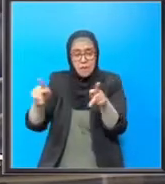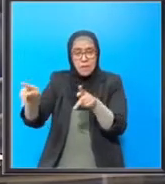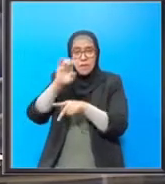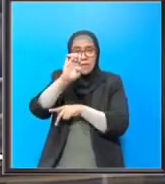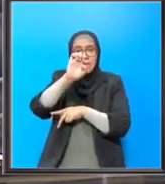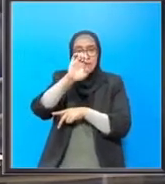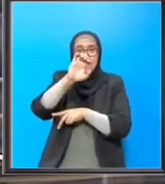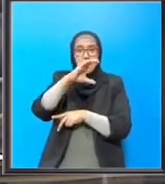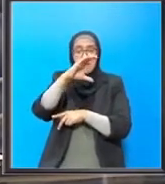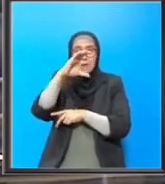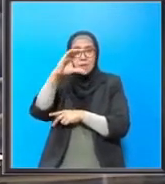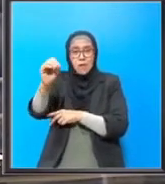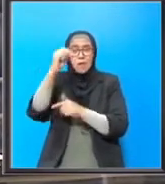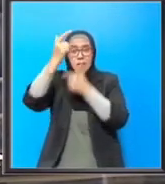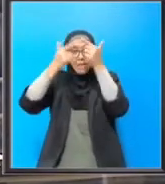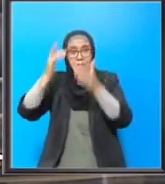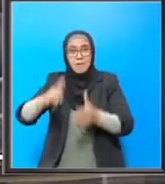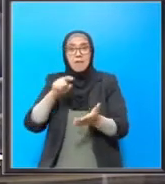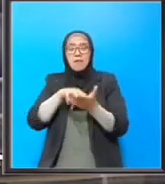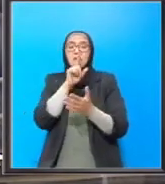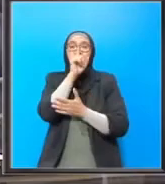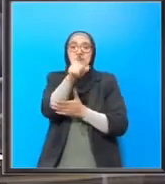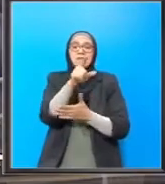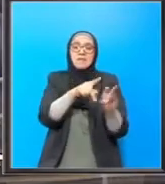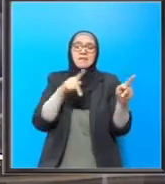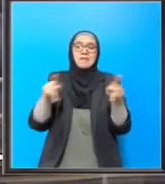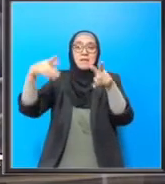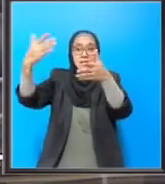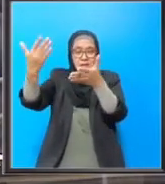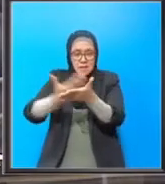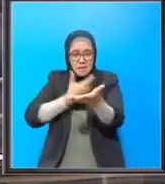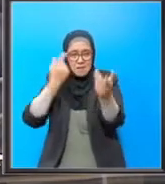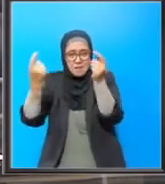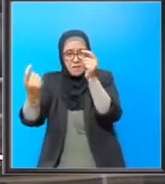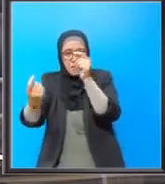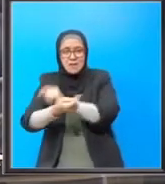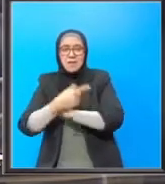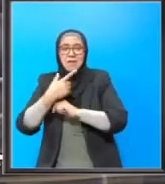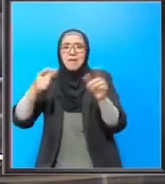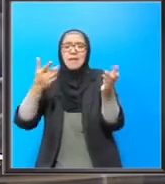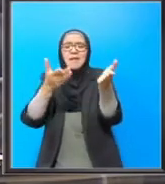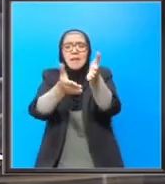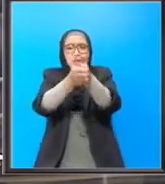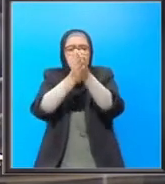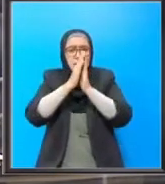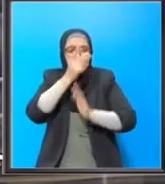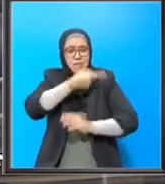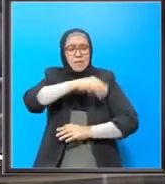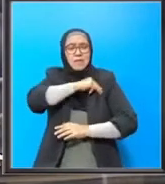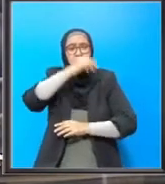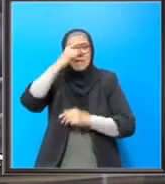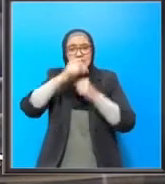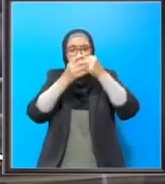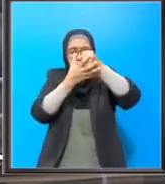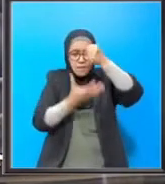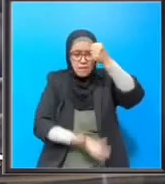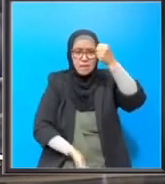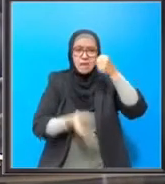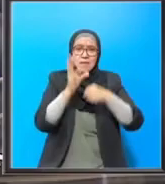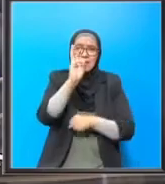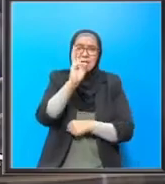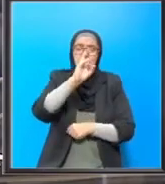plan transformasi baru subuh yo mohon kepada kementerian dengan danau sebanyak